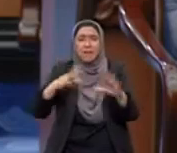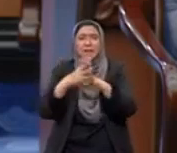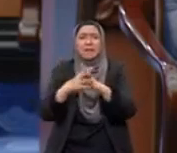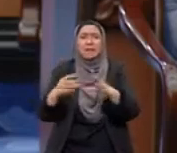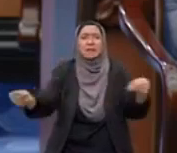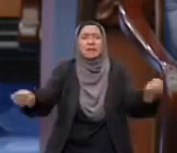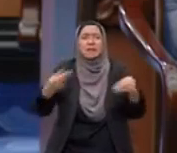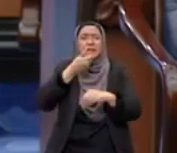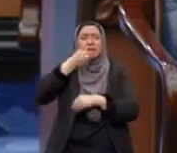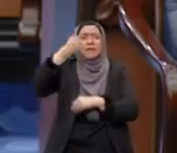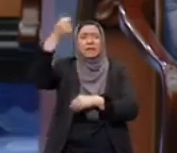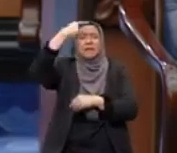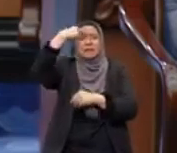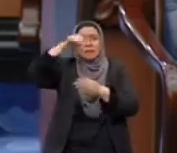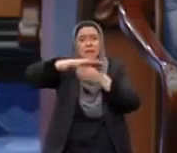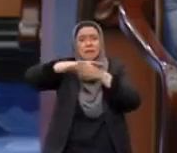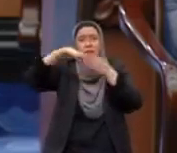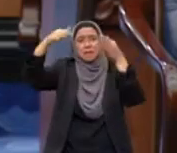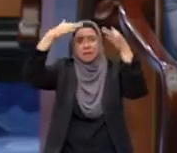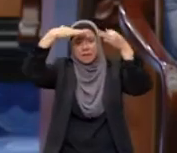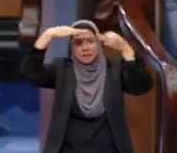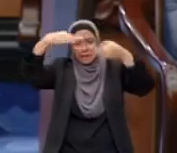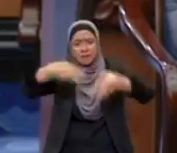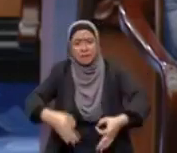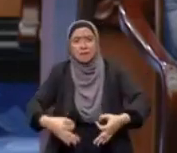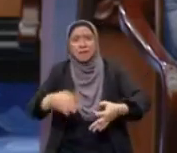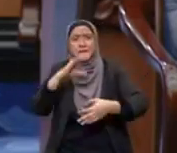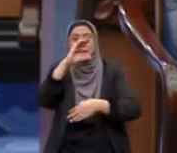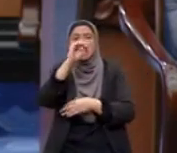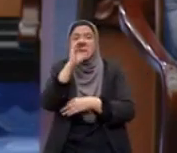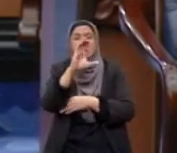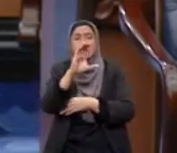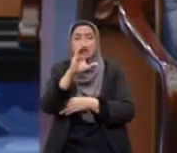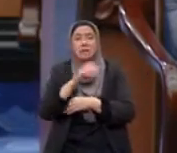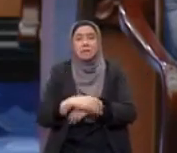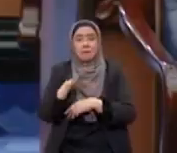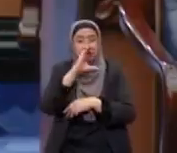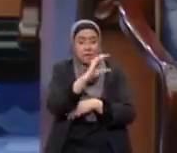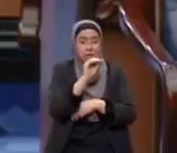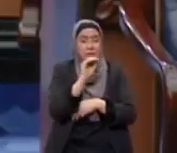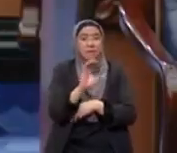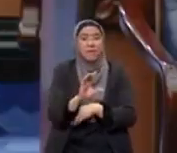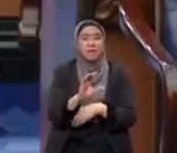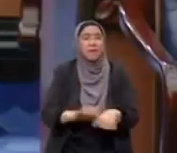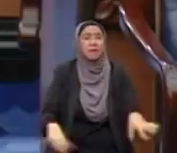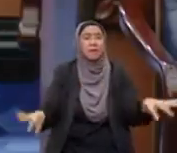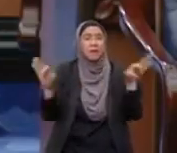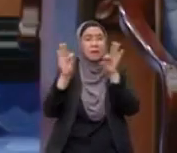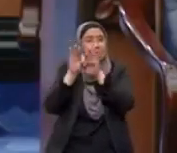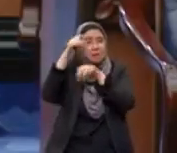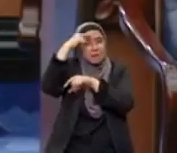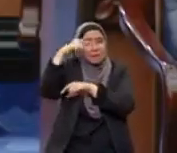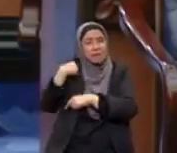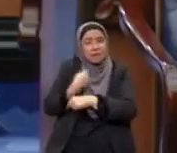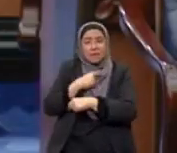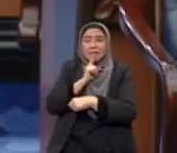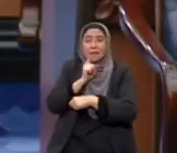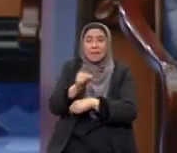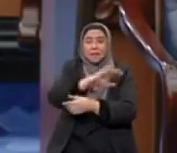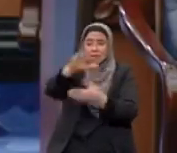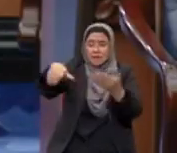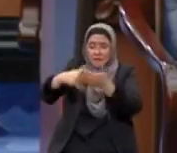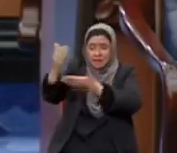COC of itu pting ini P untuk kitaemaskan semua piak apabila